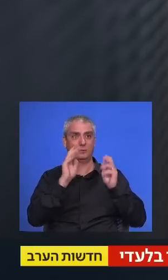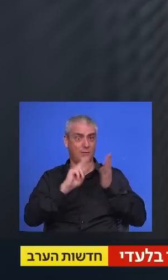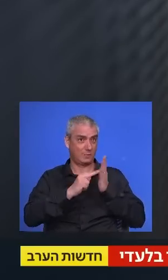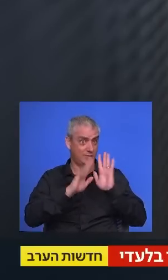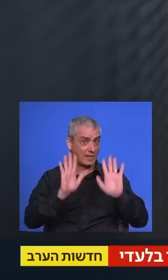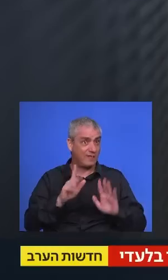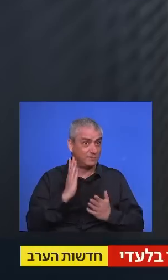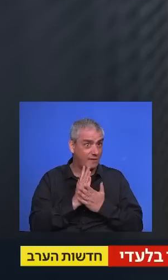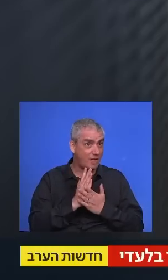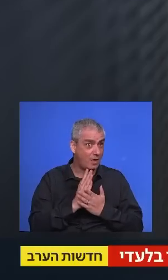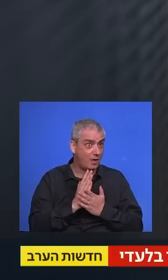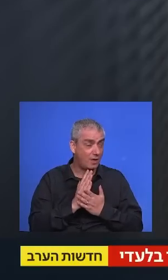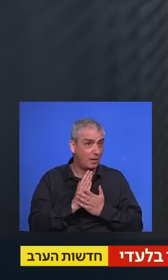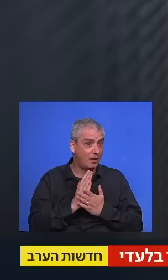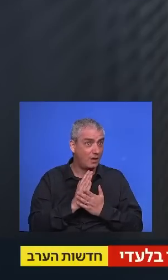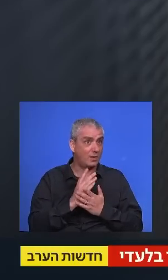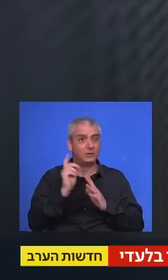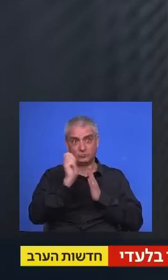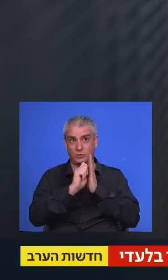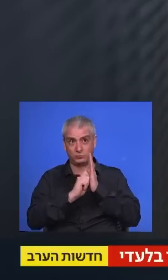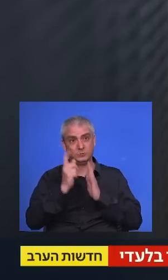רואה בטלוויזיה?